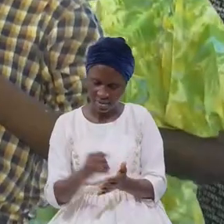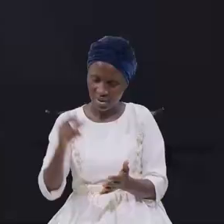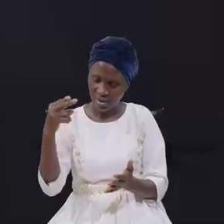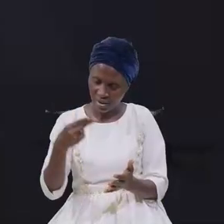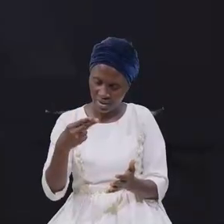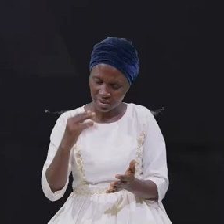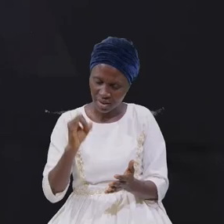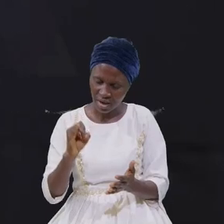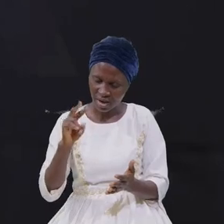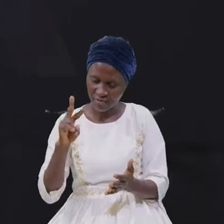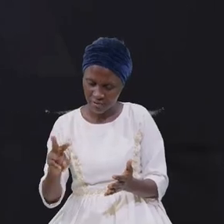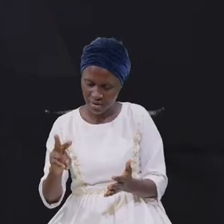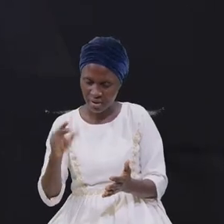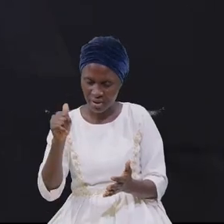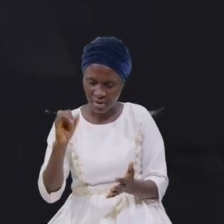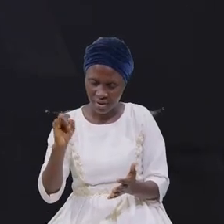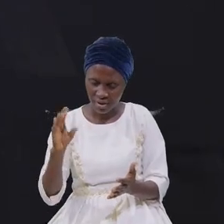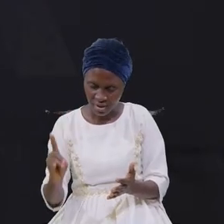Le VIH,